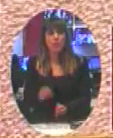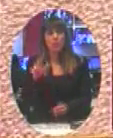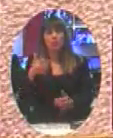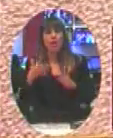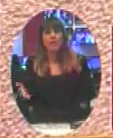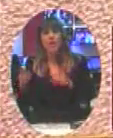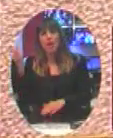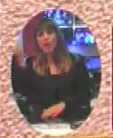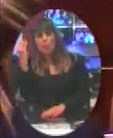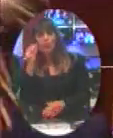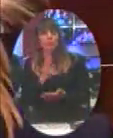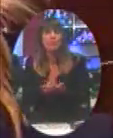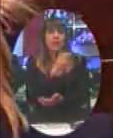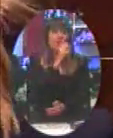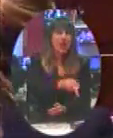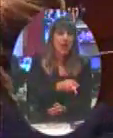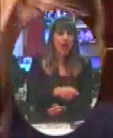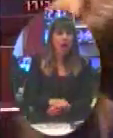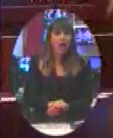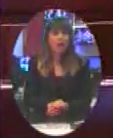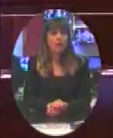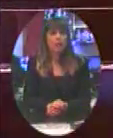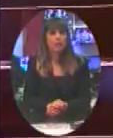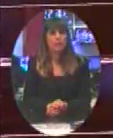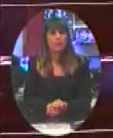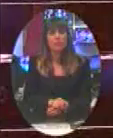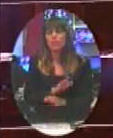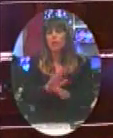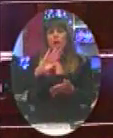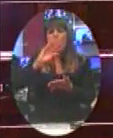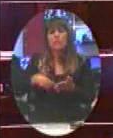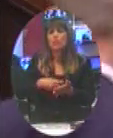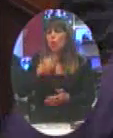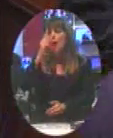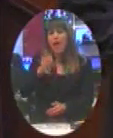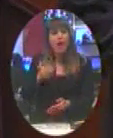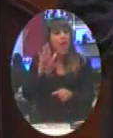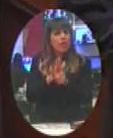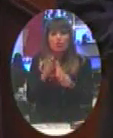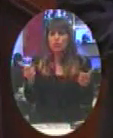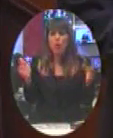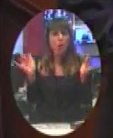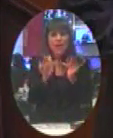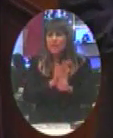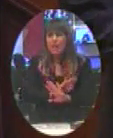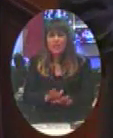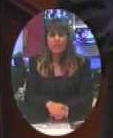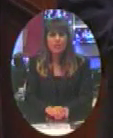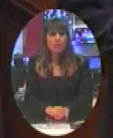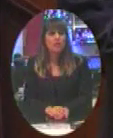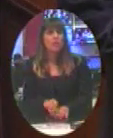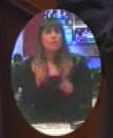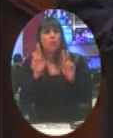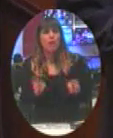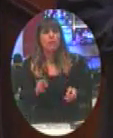הלכה לבין לימוד תיאורטי. אני קוראת לך לסדר פעם הראשונה. מדבר ומאפשר או נותן